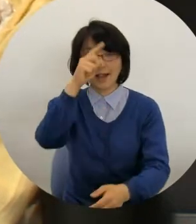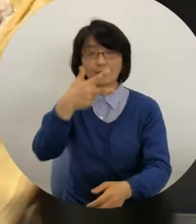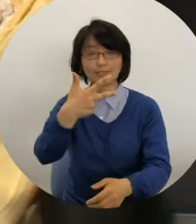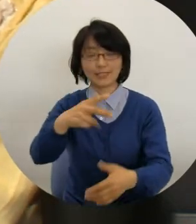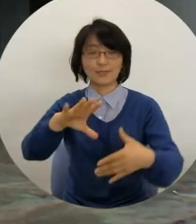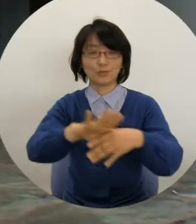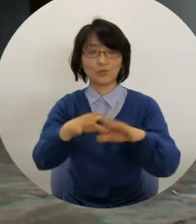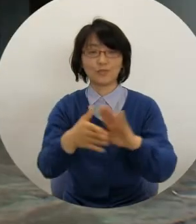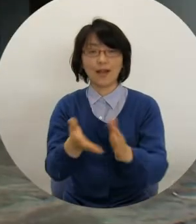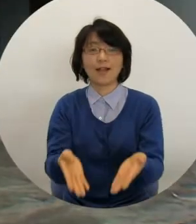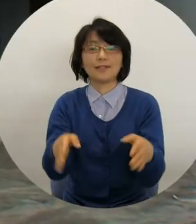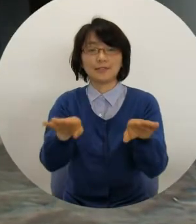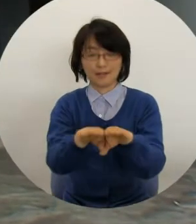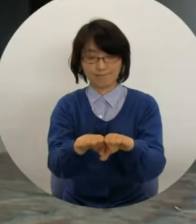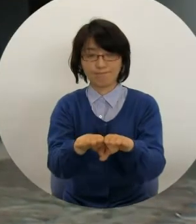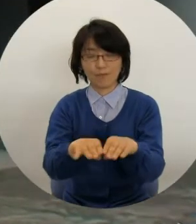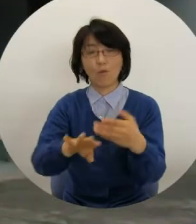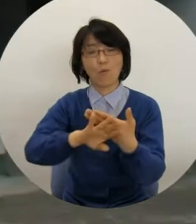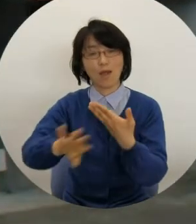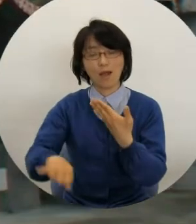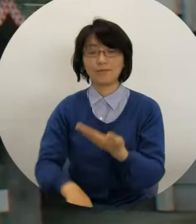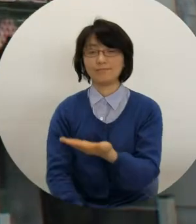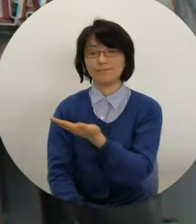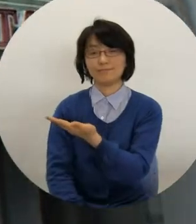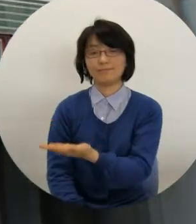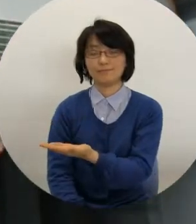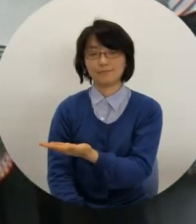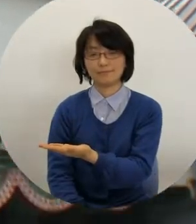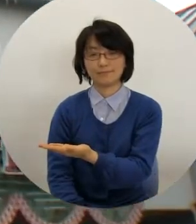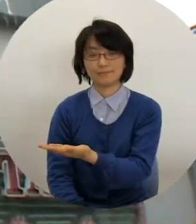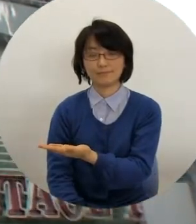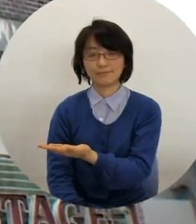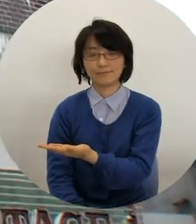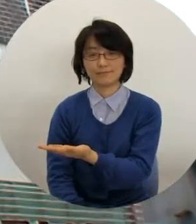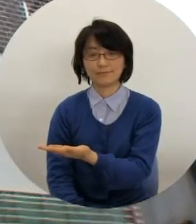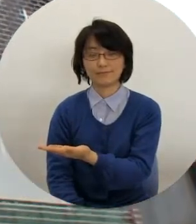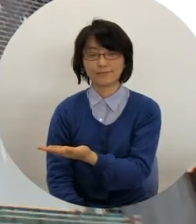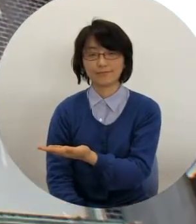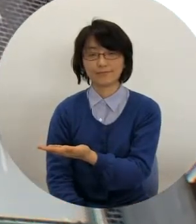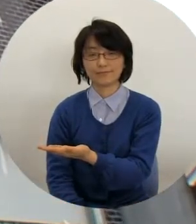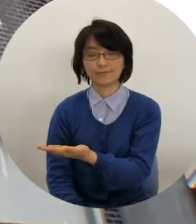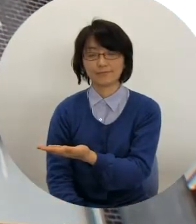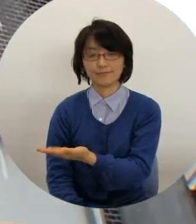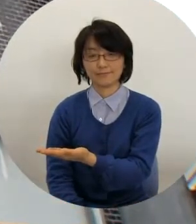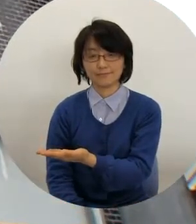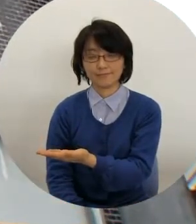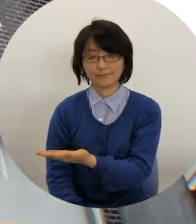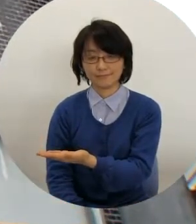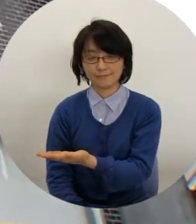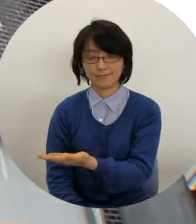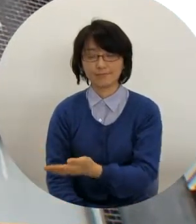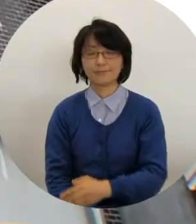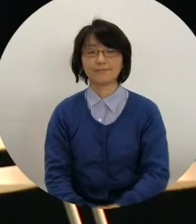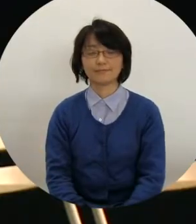市文化会館、それから高崎シティギャラリーと高崎電気館も会場になっています